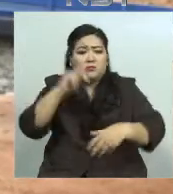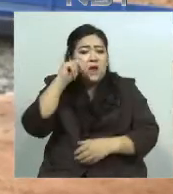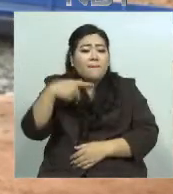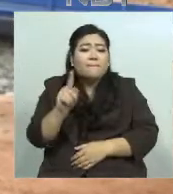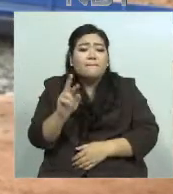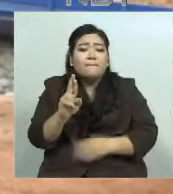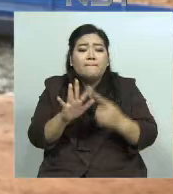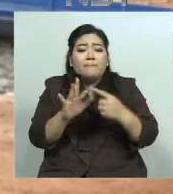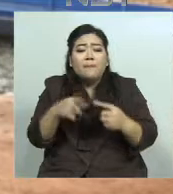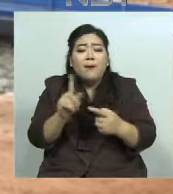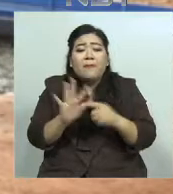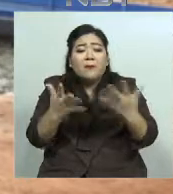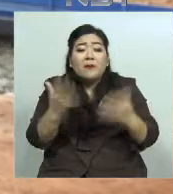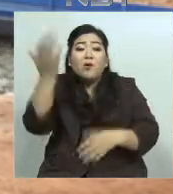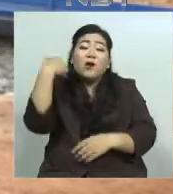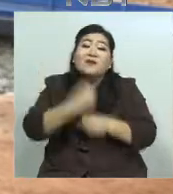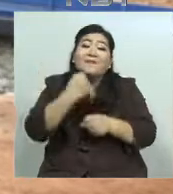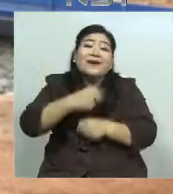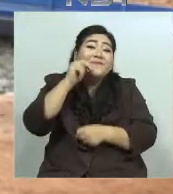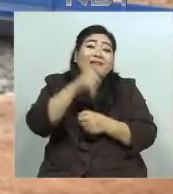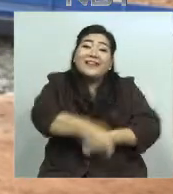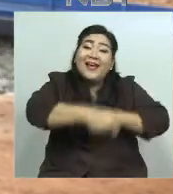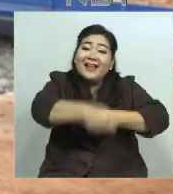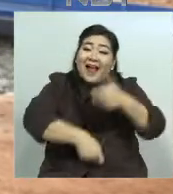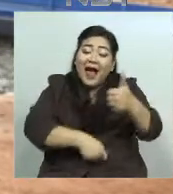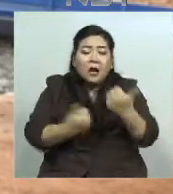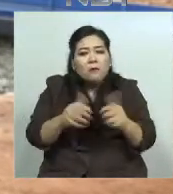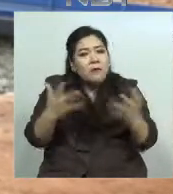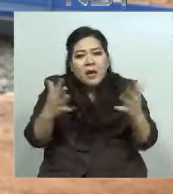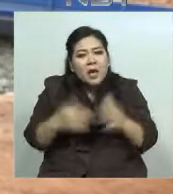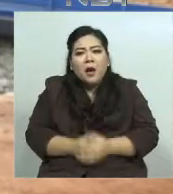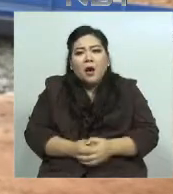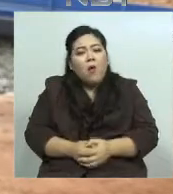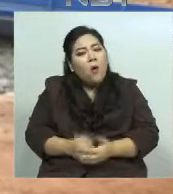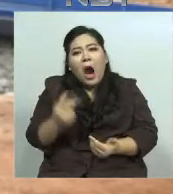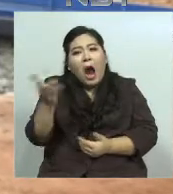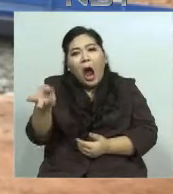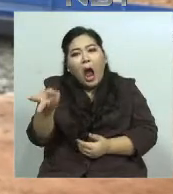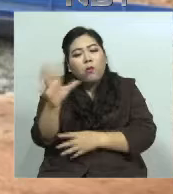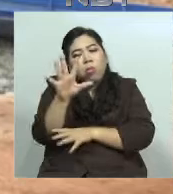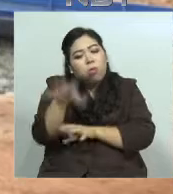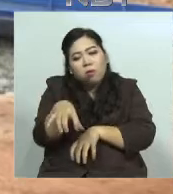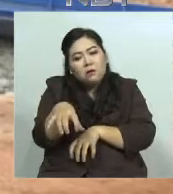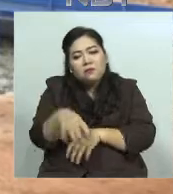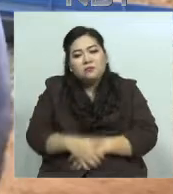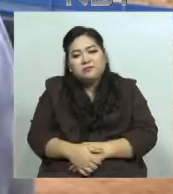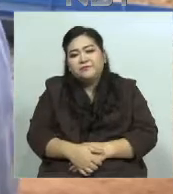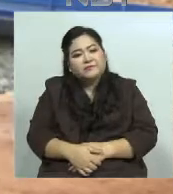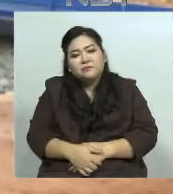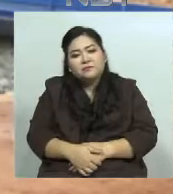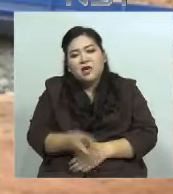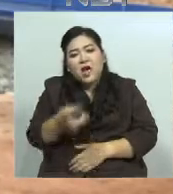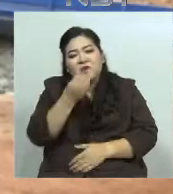น้ำเคยใส่การเกษตรแต่บ่มีอย่างแรกเขากระจายมีนี่จะซื้อเขากินรถ